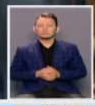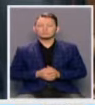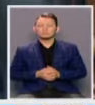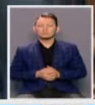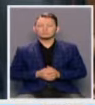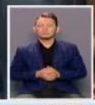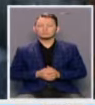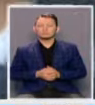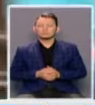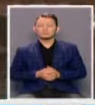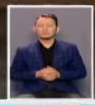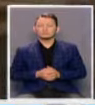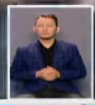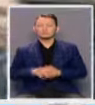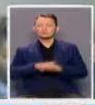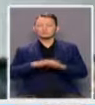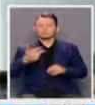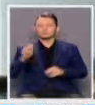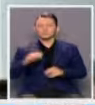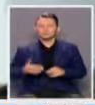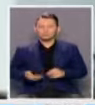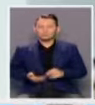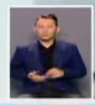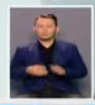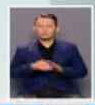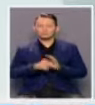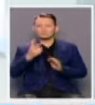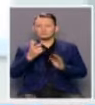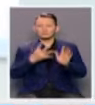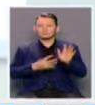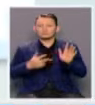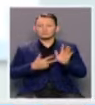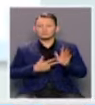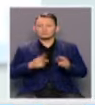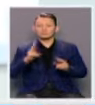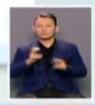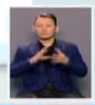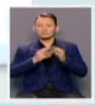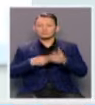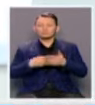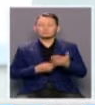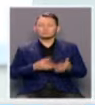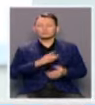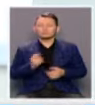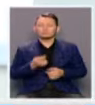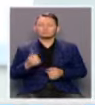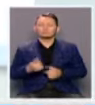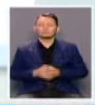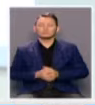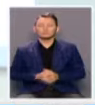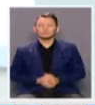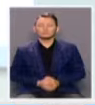сіздерде? 30 мың қалып тұрады. 298 адам ғана 1.90-ның қорытындысы бойынша алыпты.